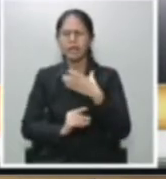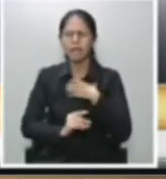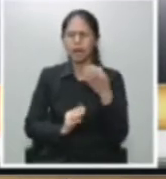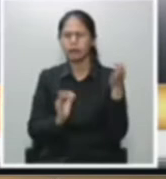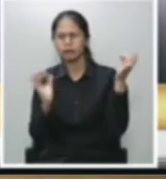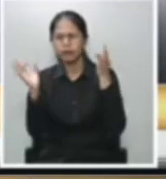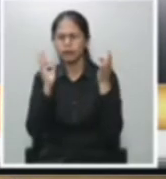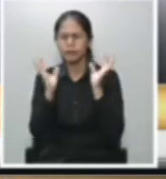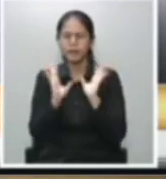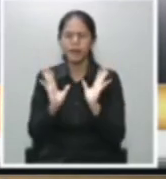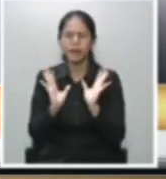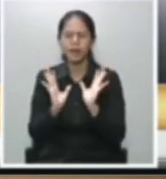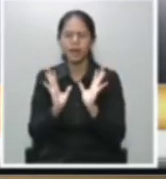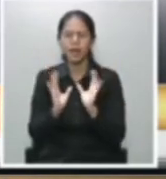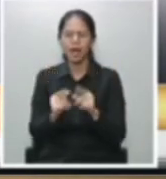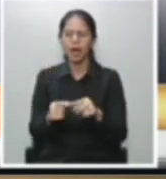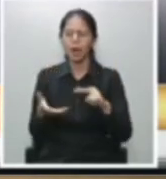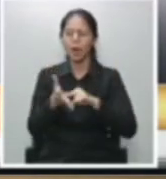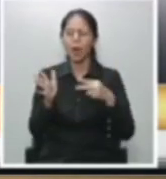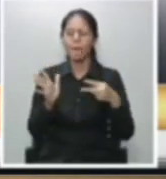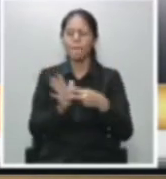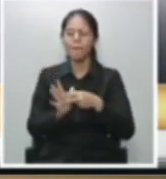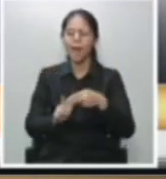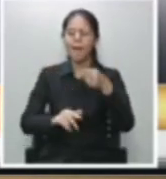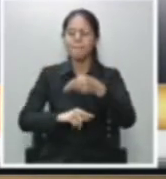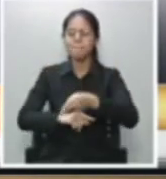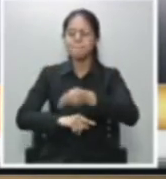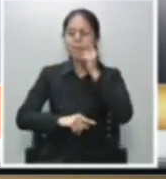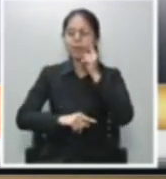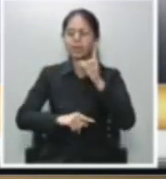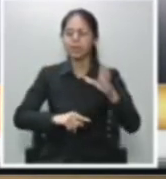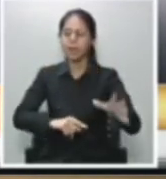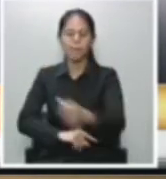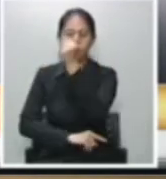านเนี่ยก็คือปล้นอำนาจจากประชาชน